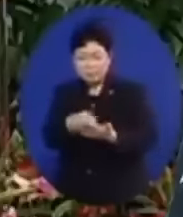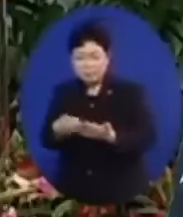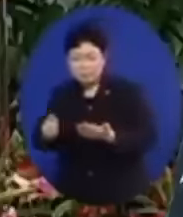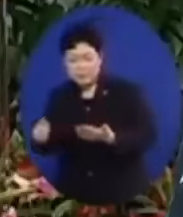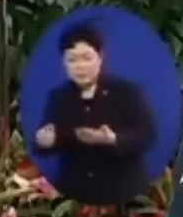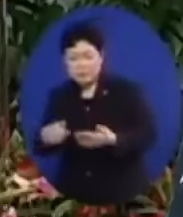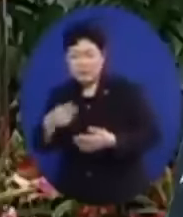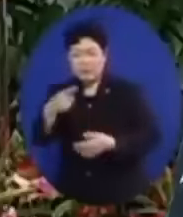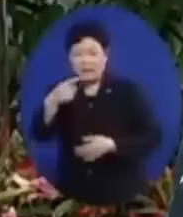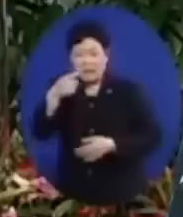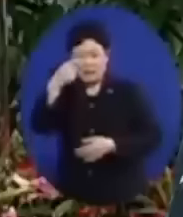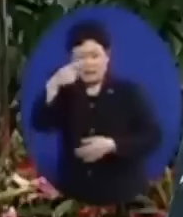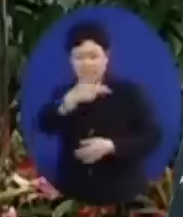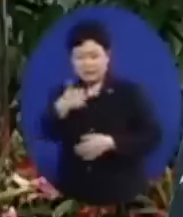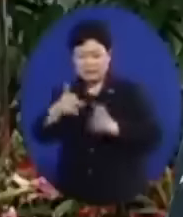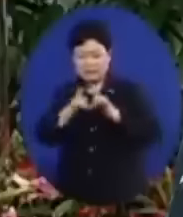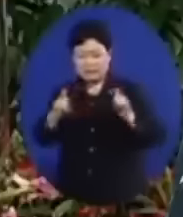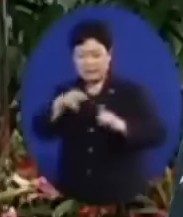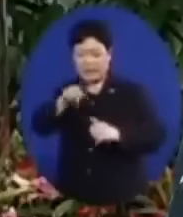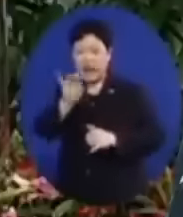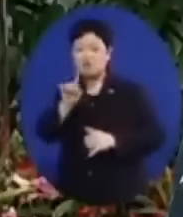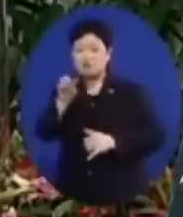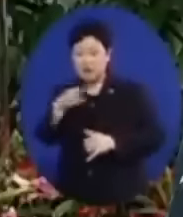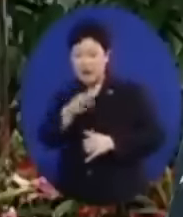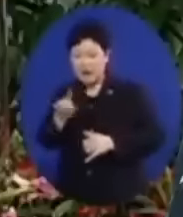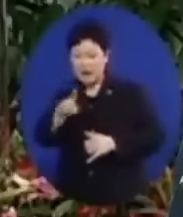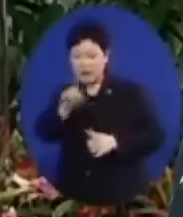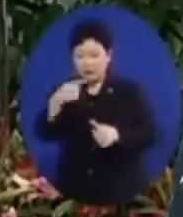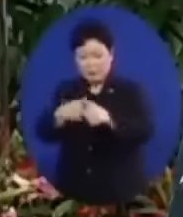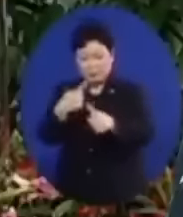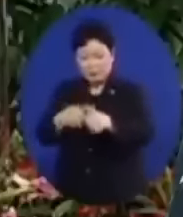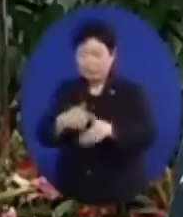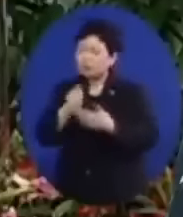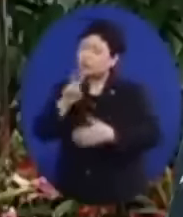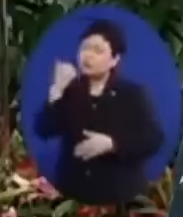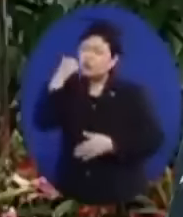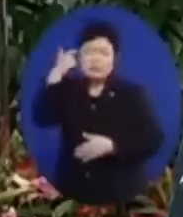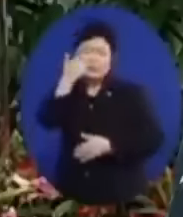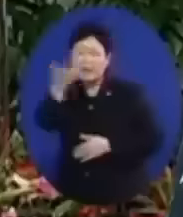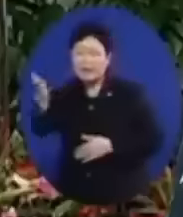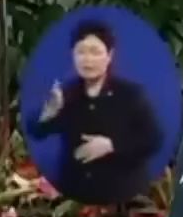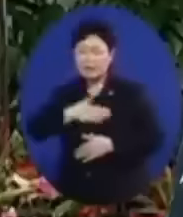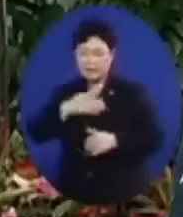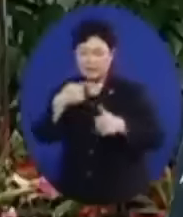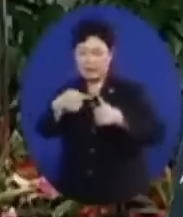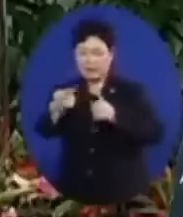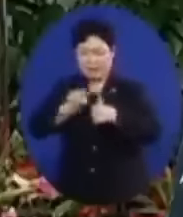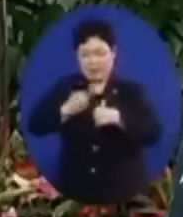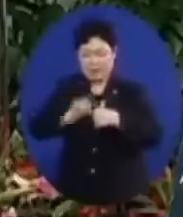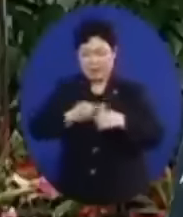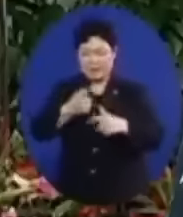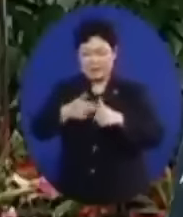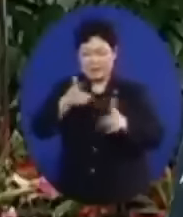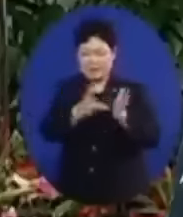사울아 내가 어찌하여 나를 박해하느냐 주여 누구시니까 이르시되 나는 내가 박해하는 예수라 너는